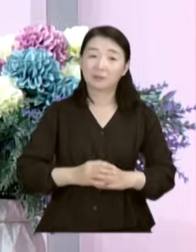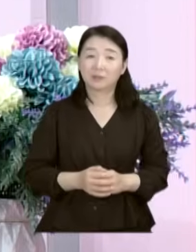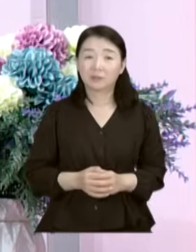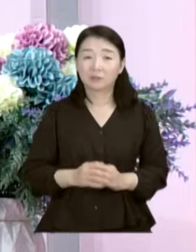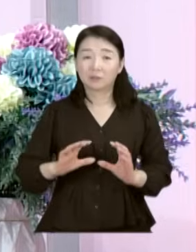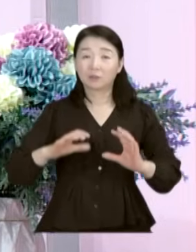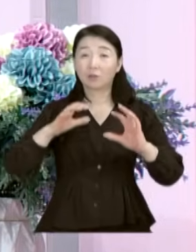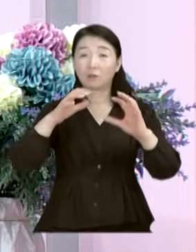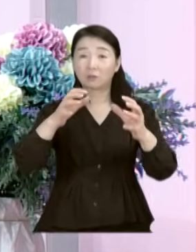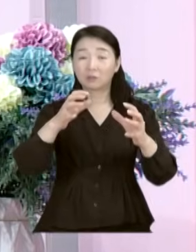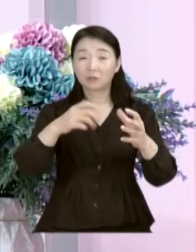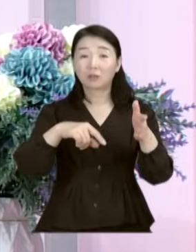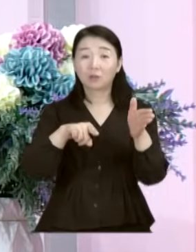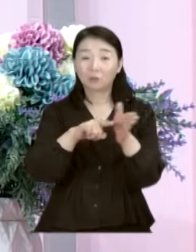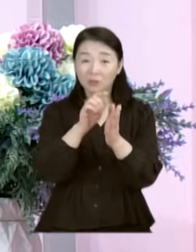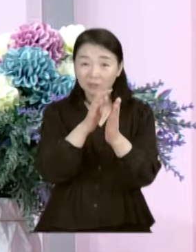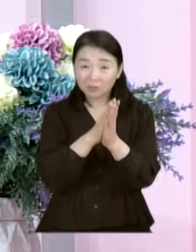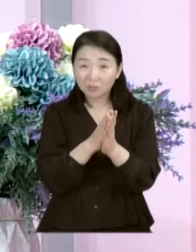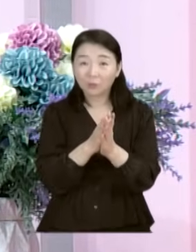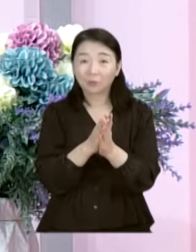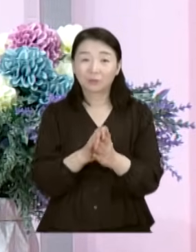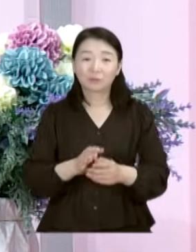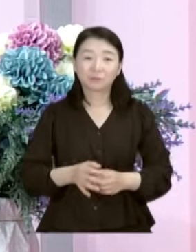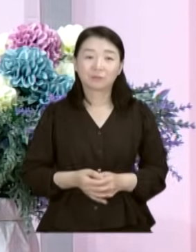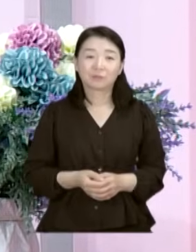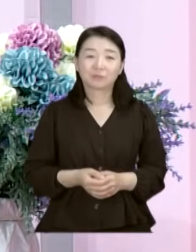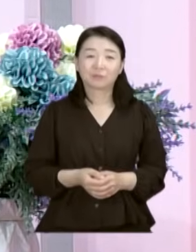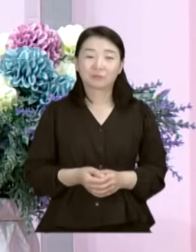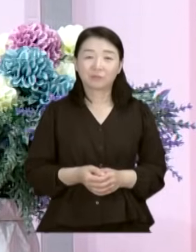전 세계를 돌더라고요